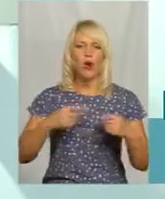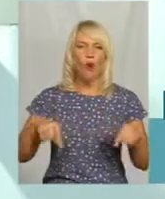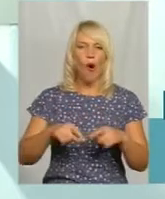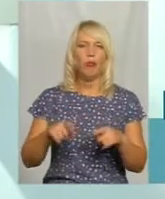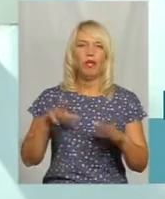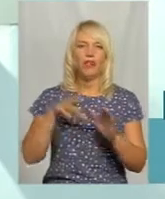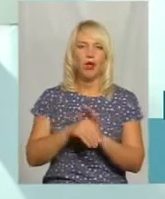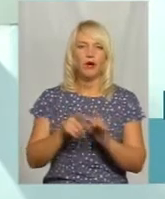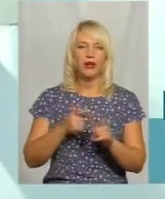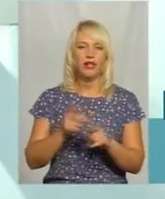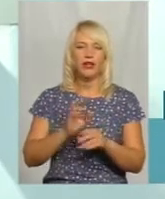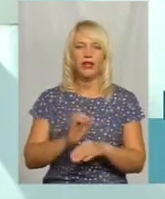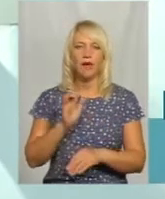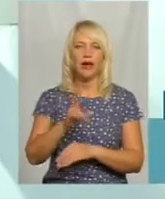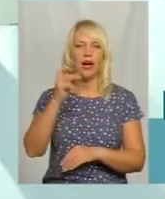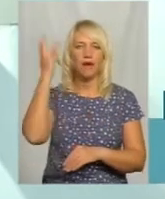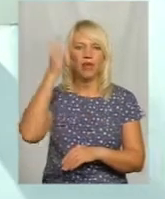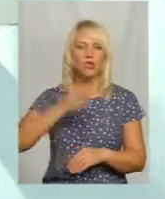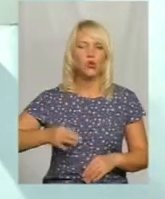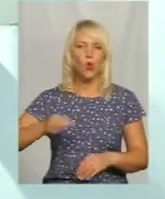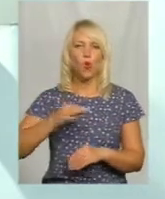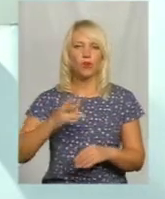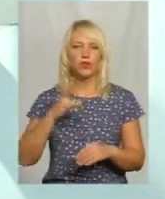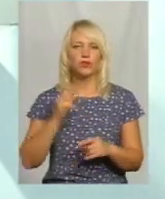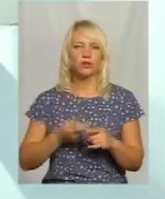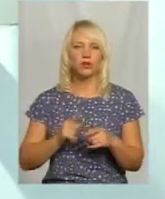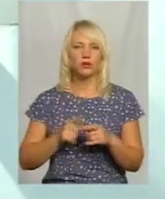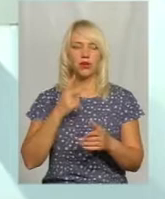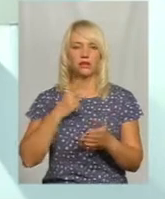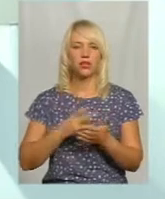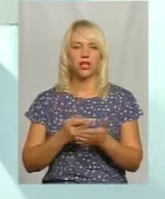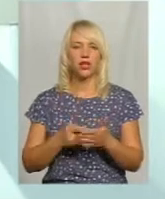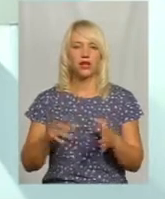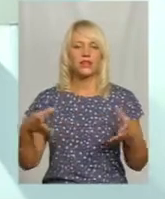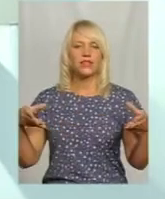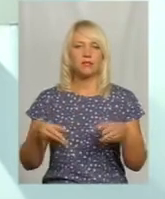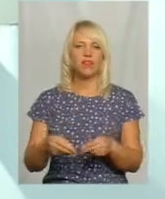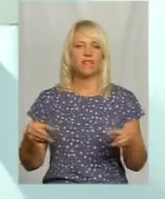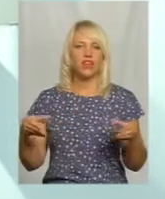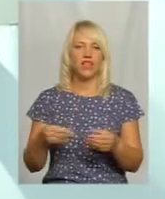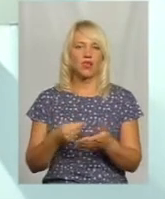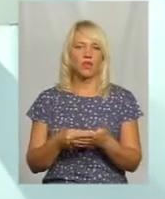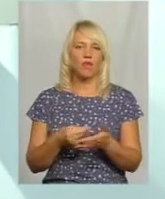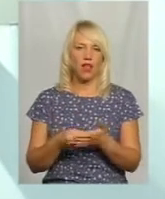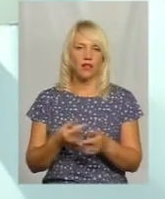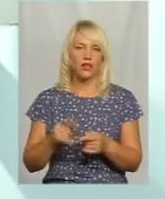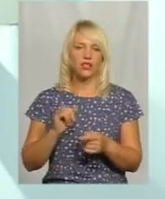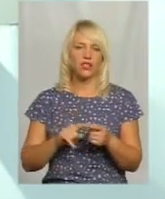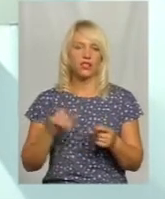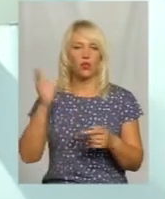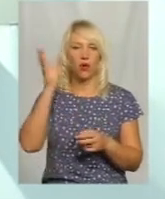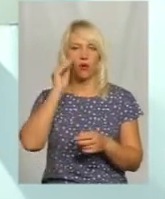числі він надійшов і до Хмельницької області. Але він справді передбачає співфінансування. Це співфінансування з